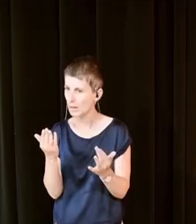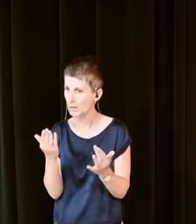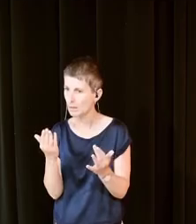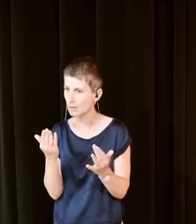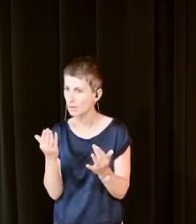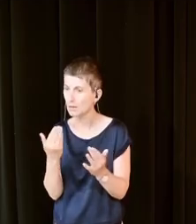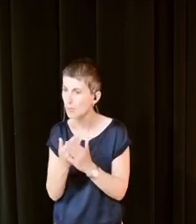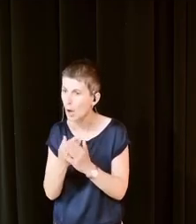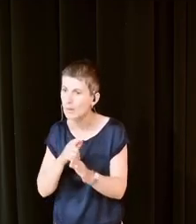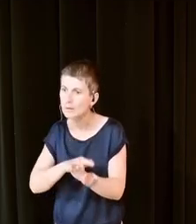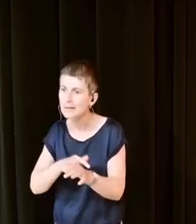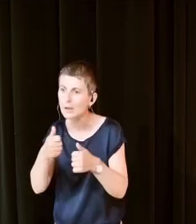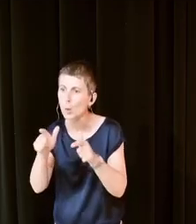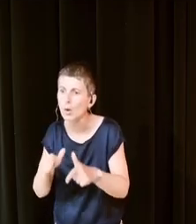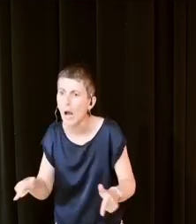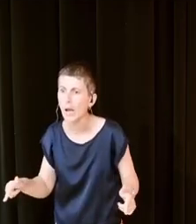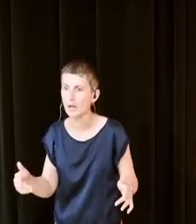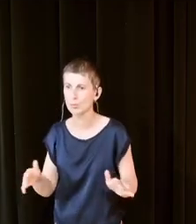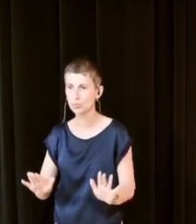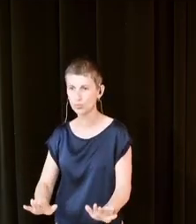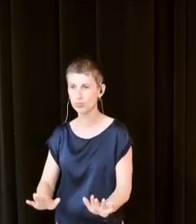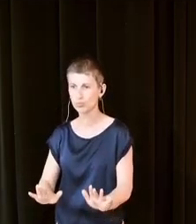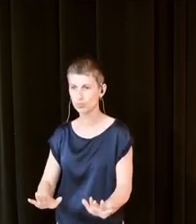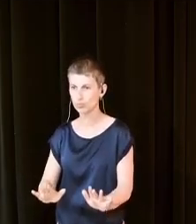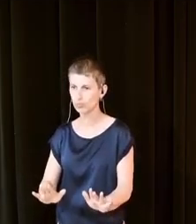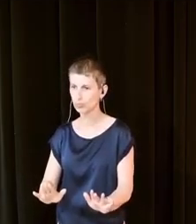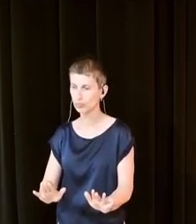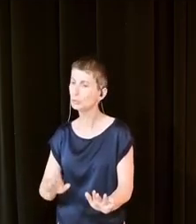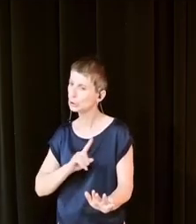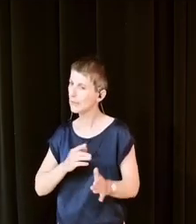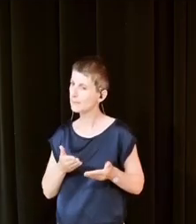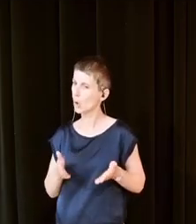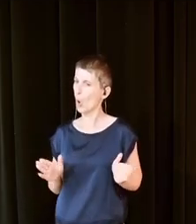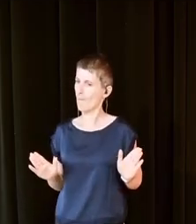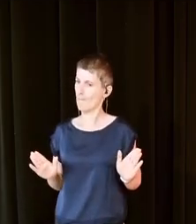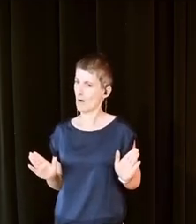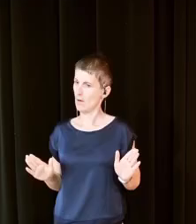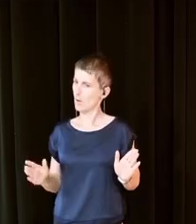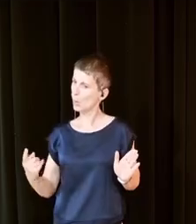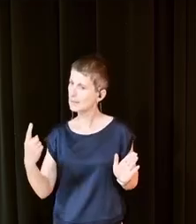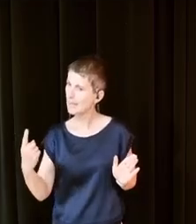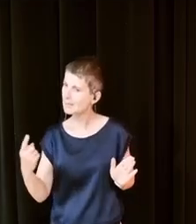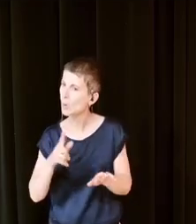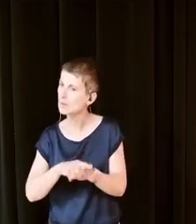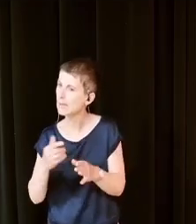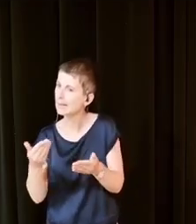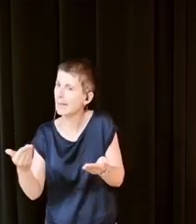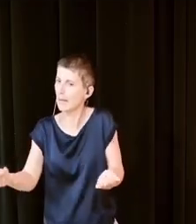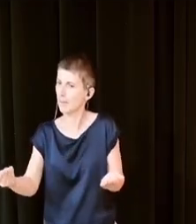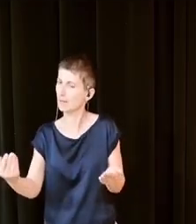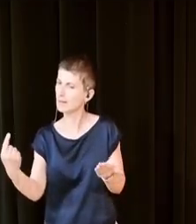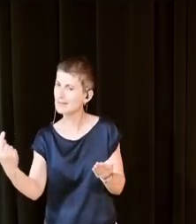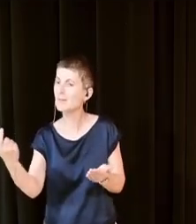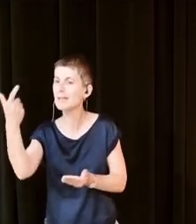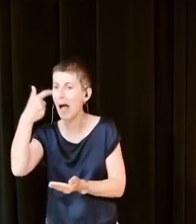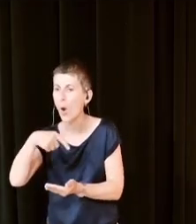zeitlich getrieben bin, dass ich mich erstmal ihm auch sozusagen öffne und ihm Raum gebe, sich, und ich nenne es nochmal bewusst so, sich zu